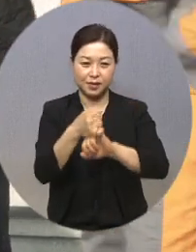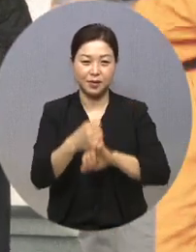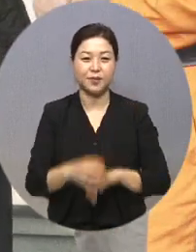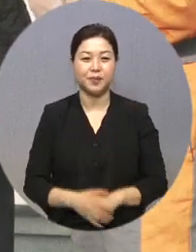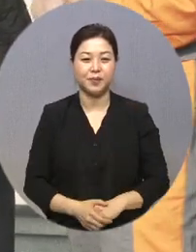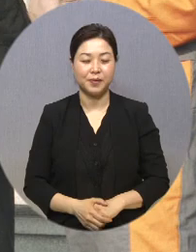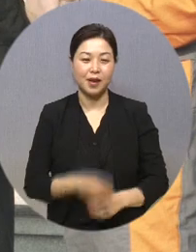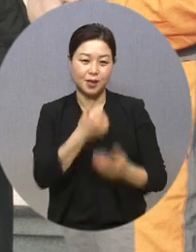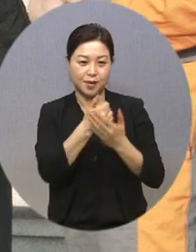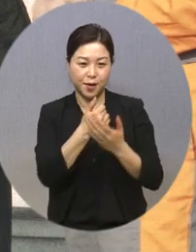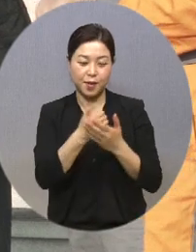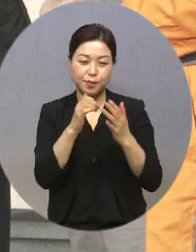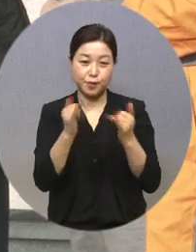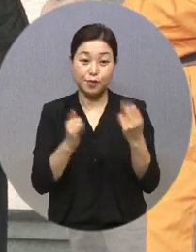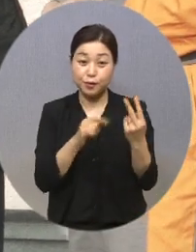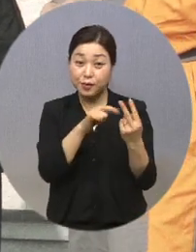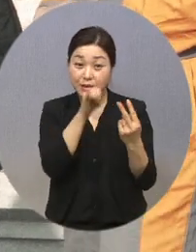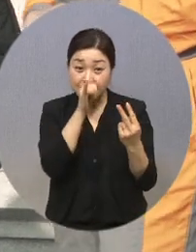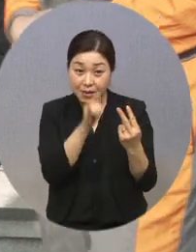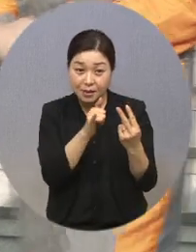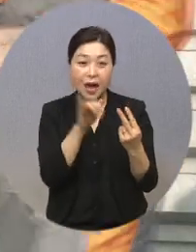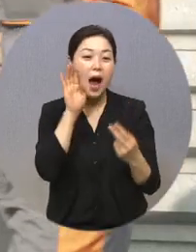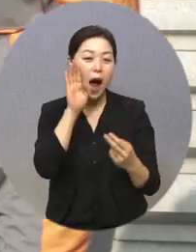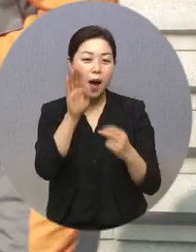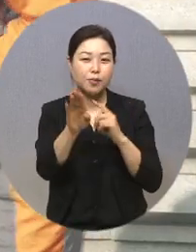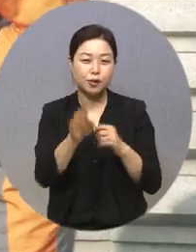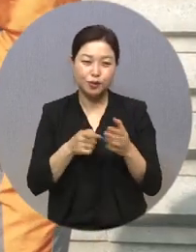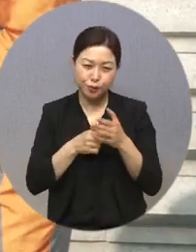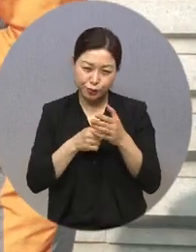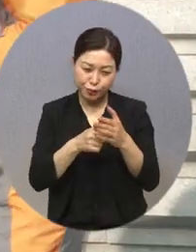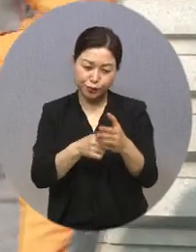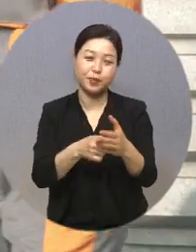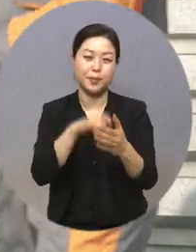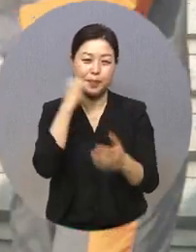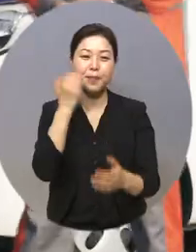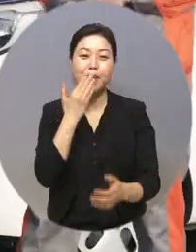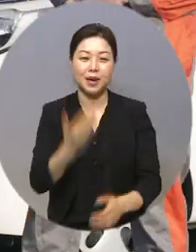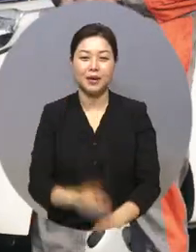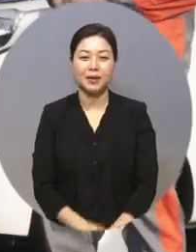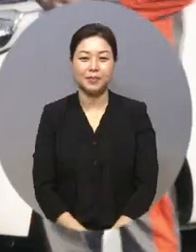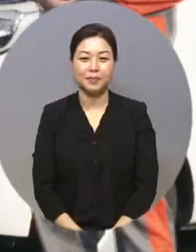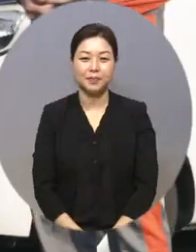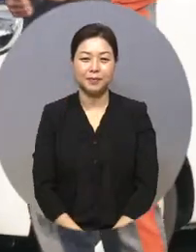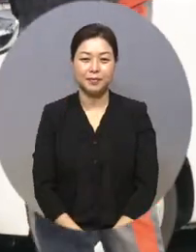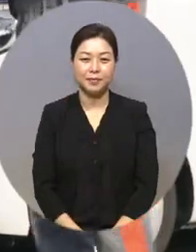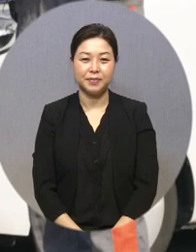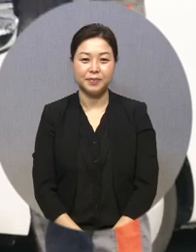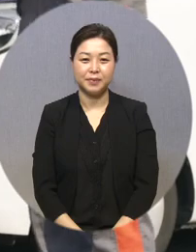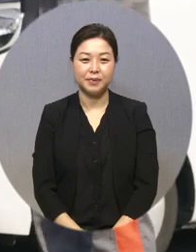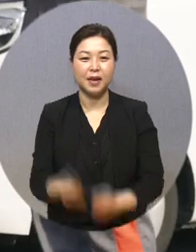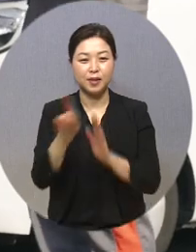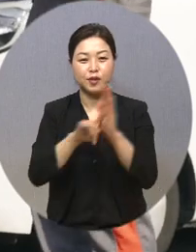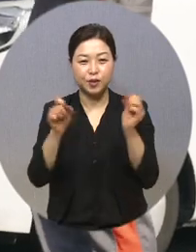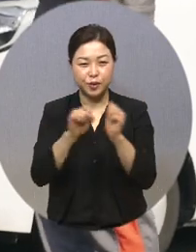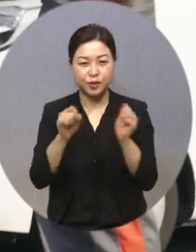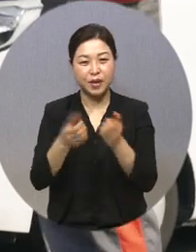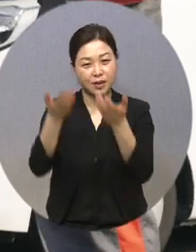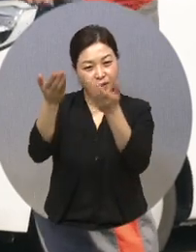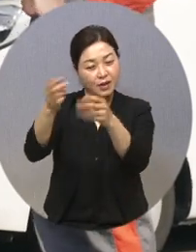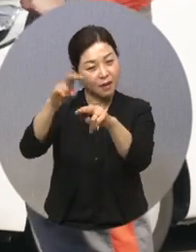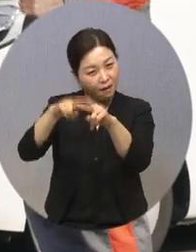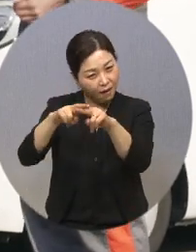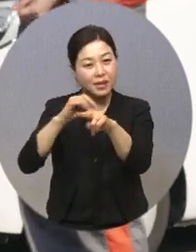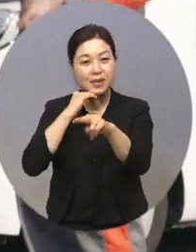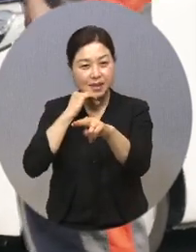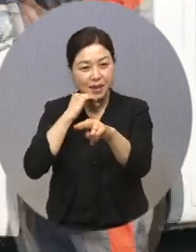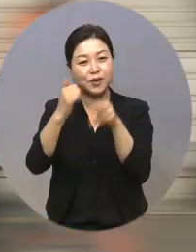이거 튼튼한 서포터들 두 분 생겼으니까 이거 앞으로 쭉쭉 나가겠구만. 자, 그럼 두 분도 날씨가 너무 추우니까 안쪽 대기하고 계시면 잠시 후에